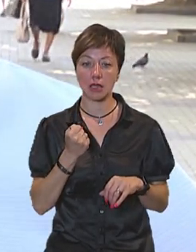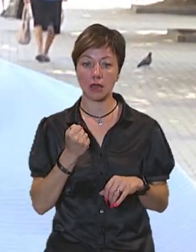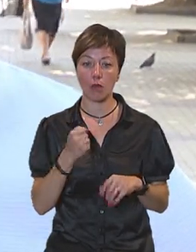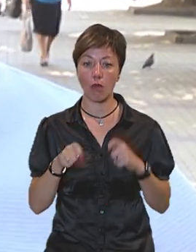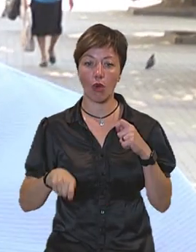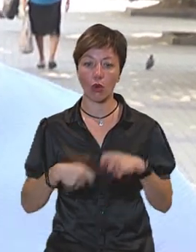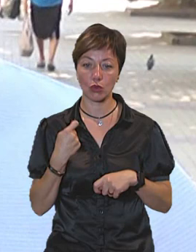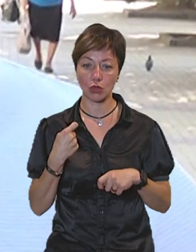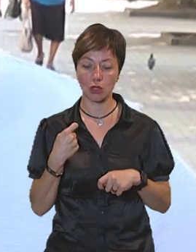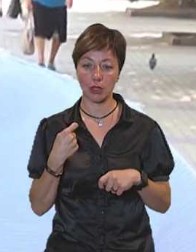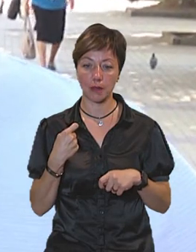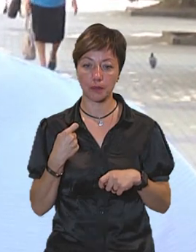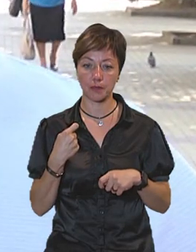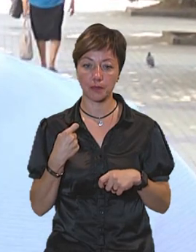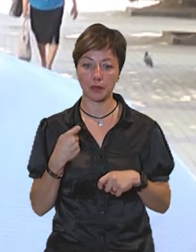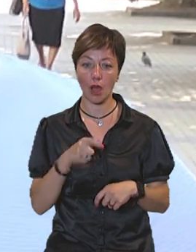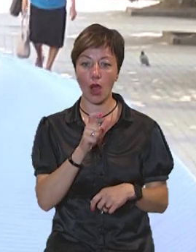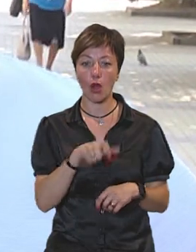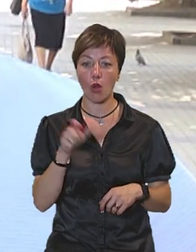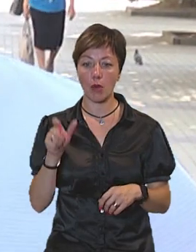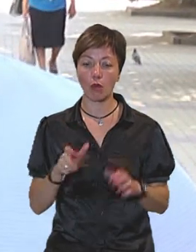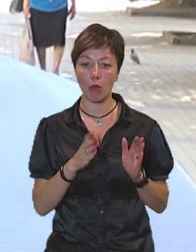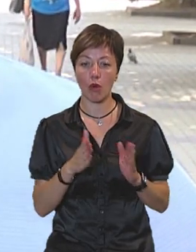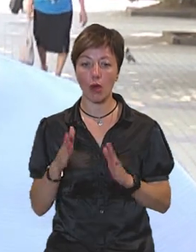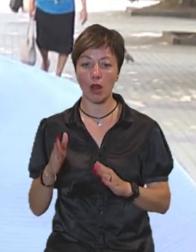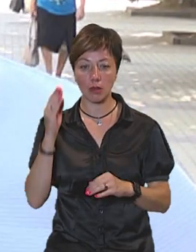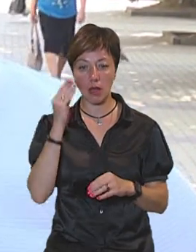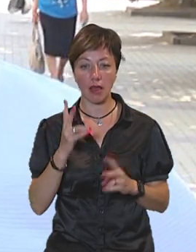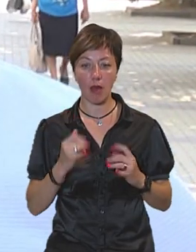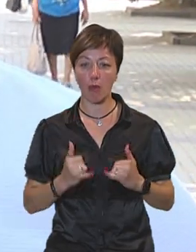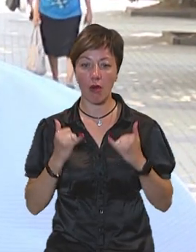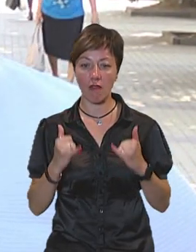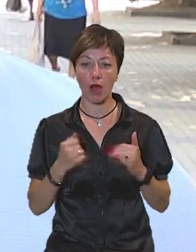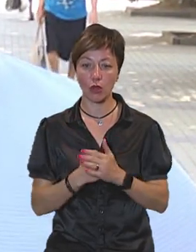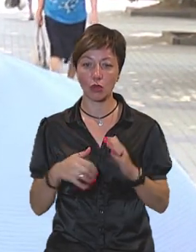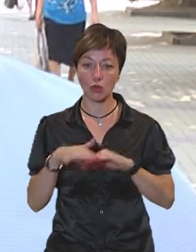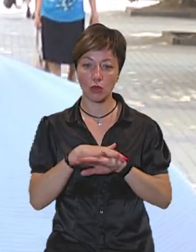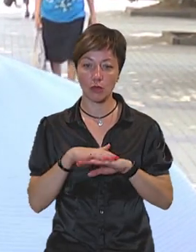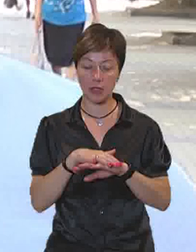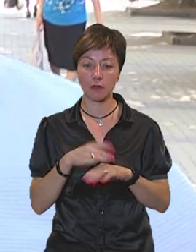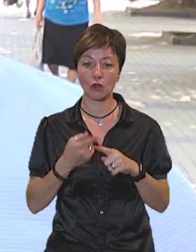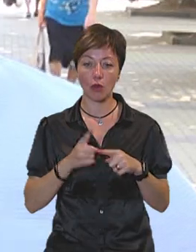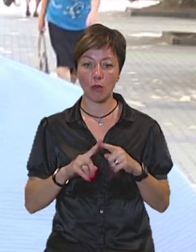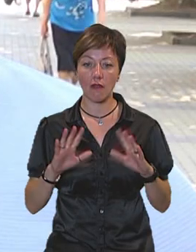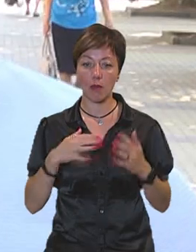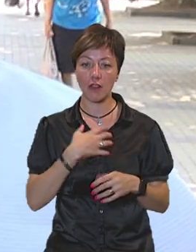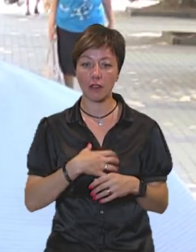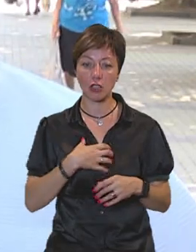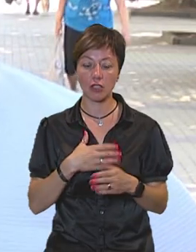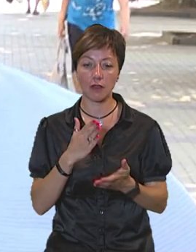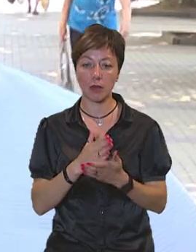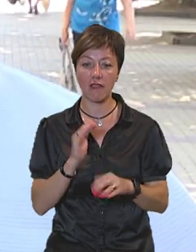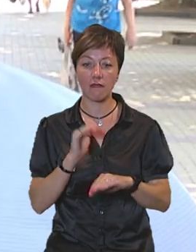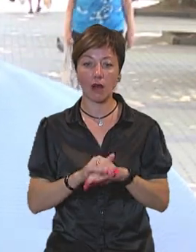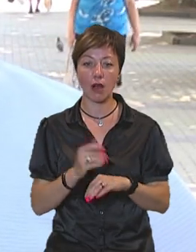злісне порушення громадського порядку з мотивів явної неповаги до суспільства. В цьому випадку важливим є той